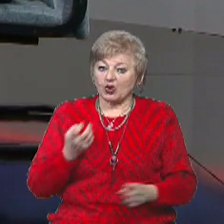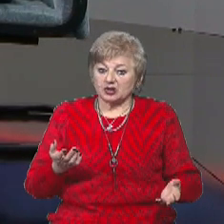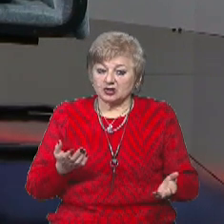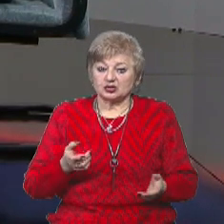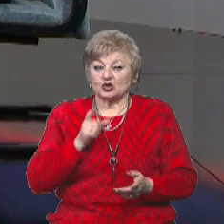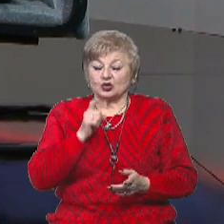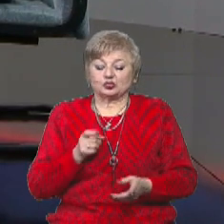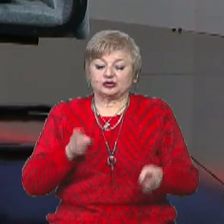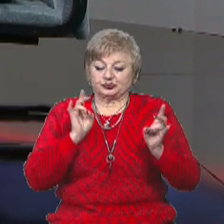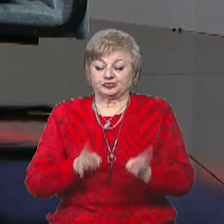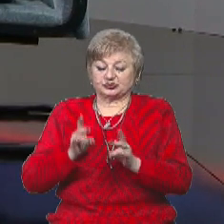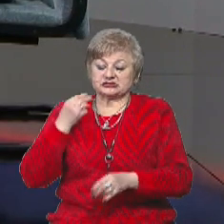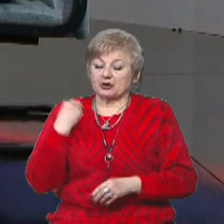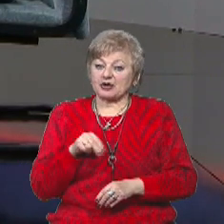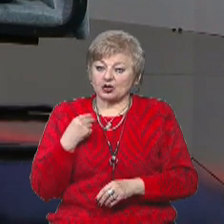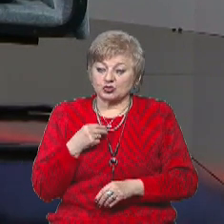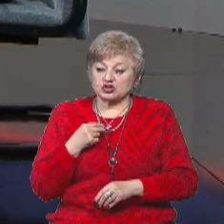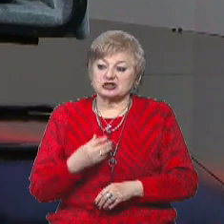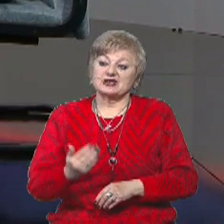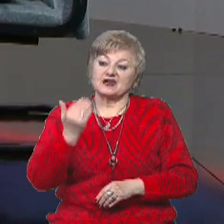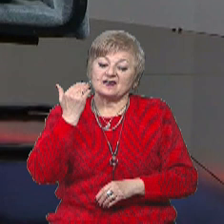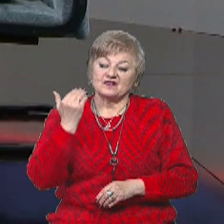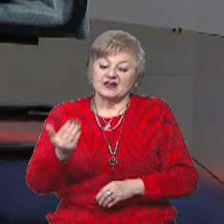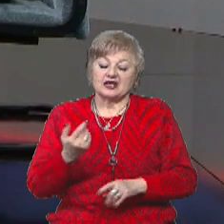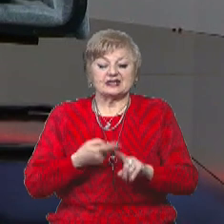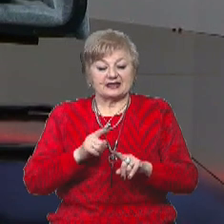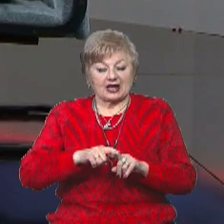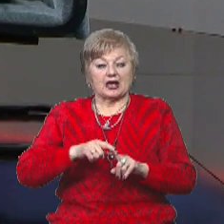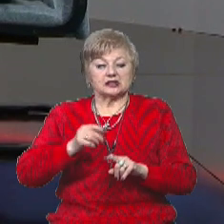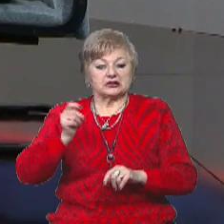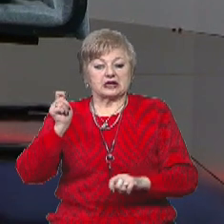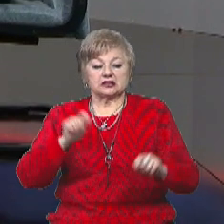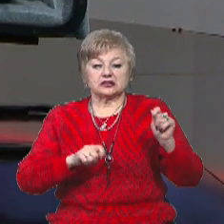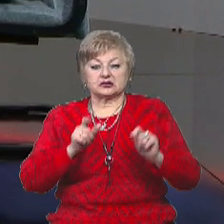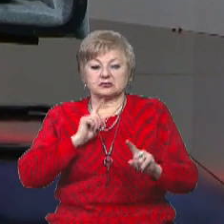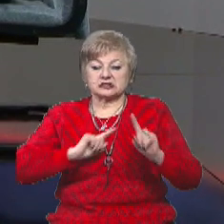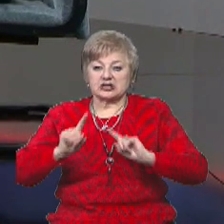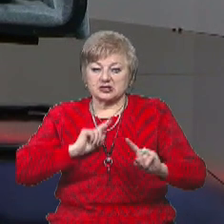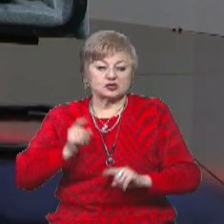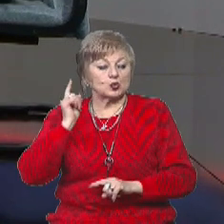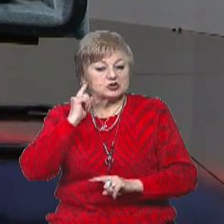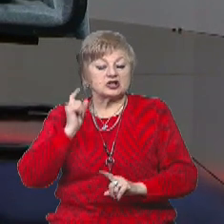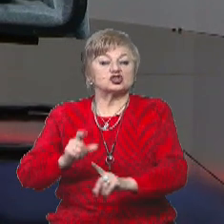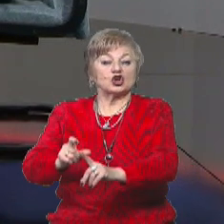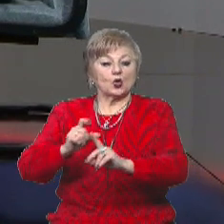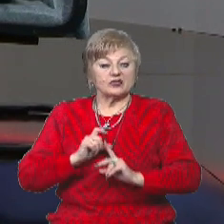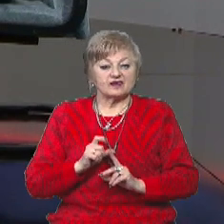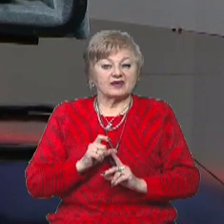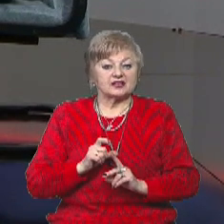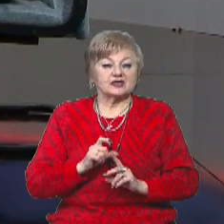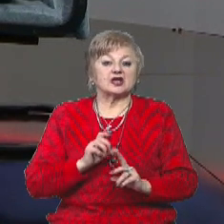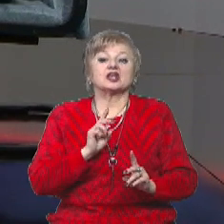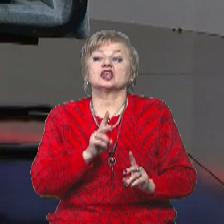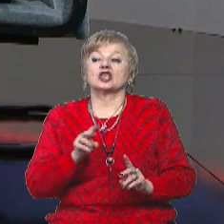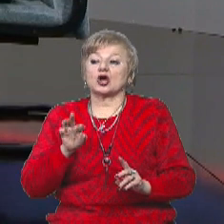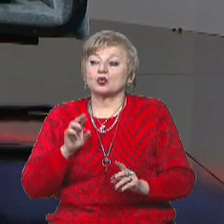якого потерпало Запоріжжя. Ви на цій сесії почули відповідь? Якщо почули, то яку?